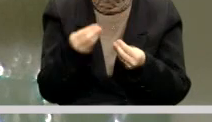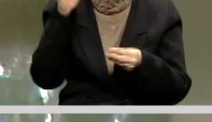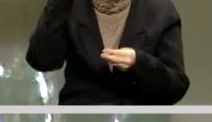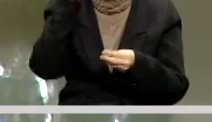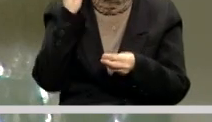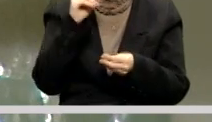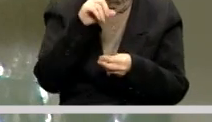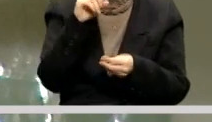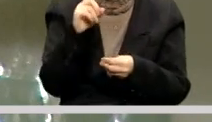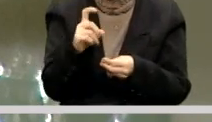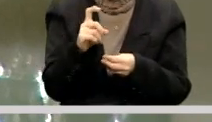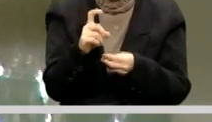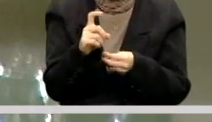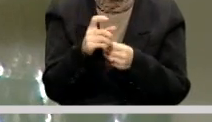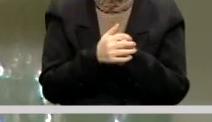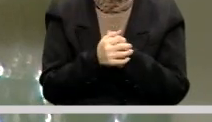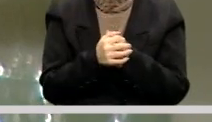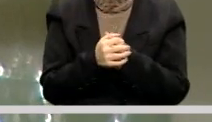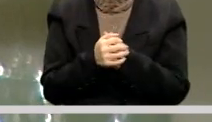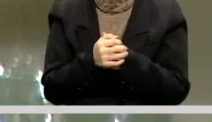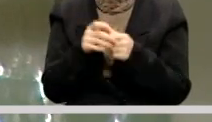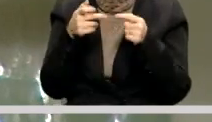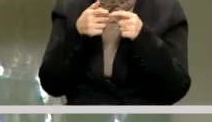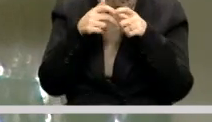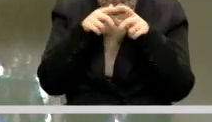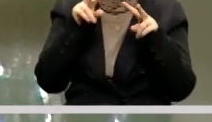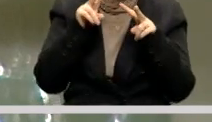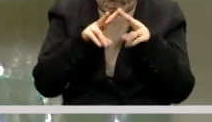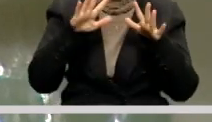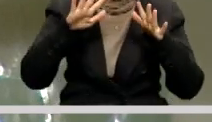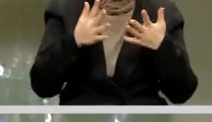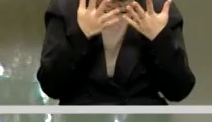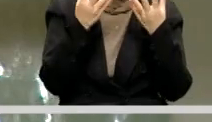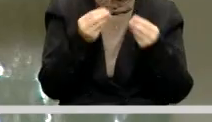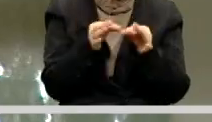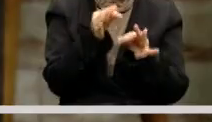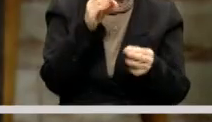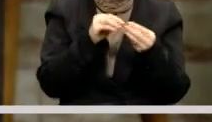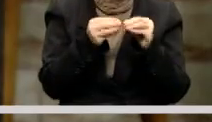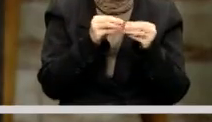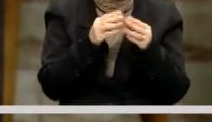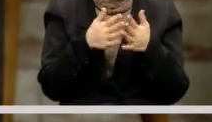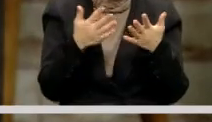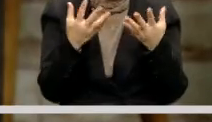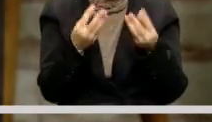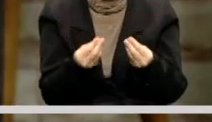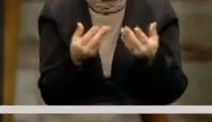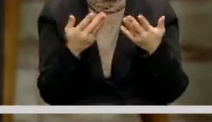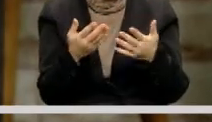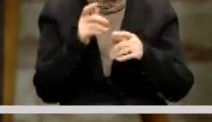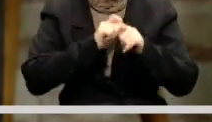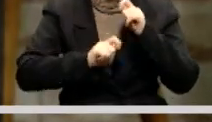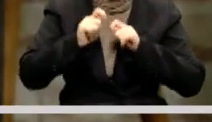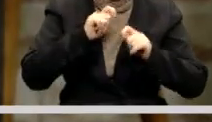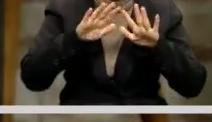dönemlerinde REM bozukluğu diye tanımlanan durumu olan kişilerdeki sıkıntılar neler oluyor? Uykuda REM uykusu davranış